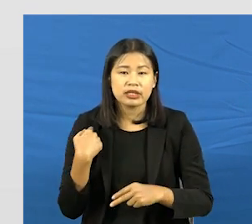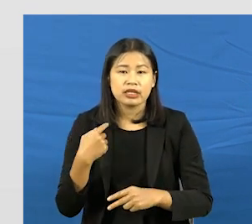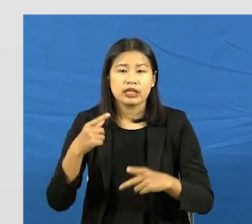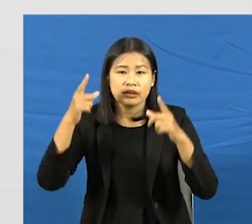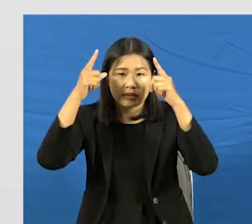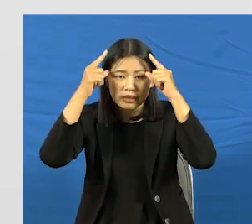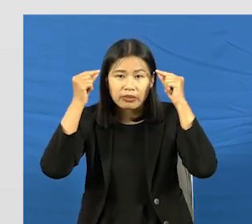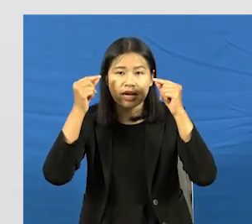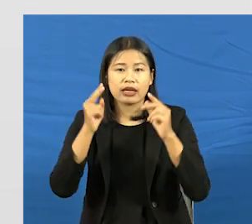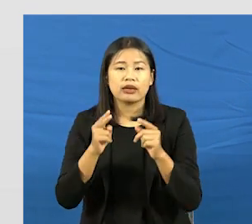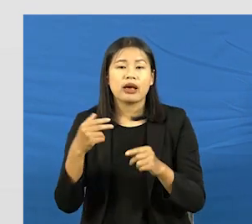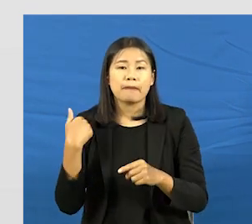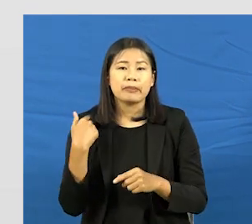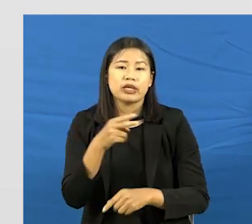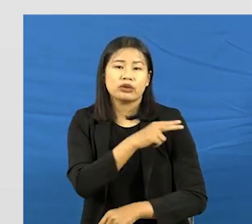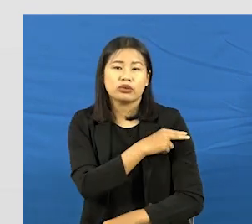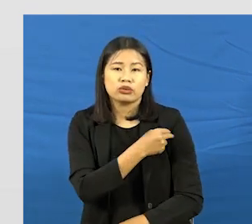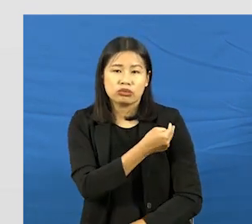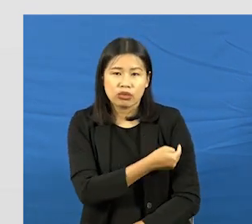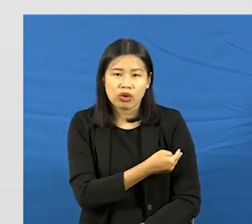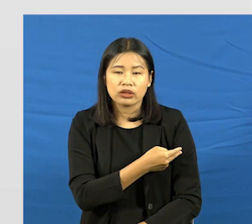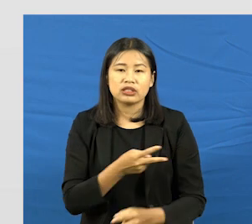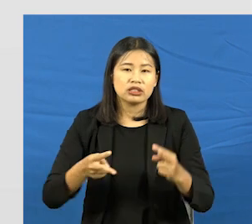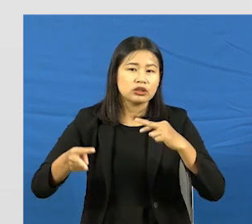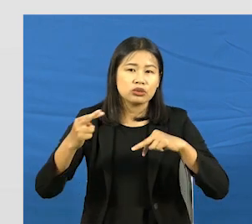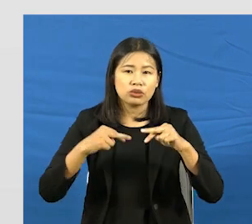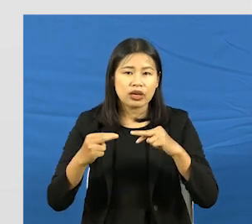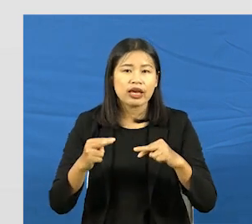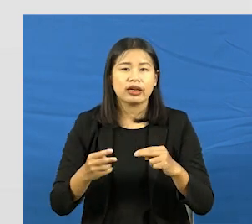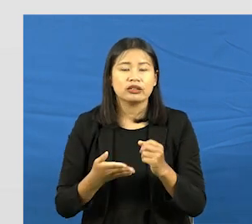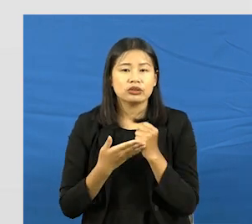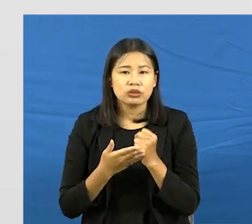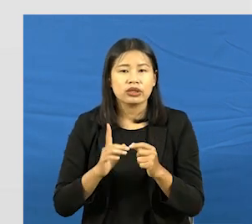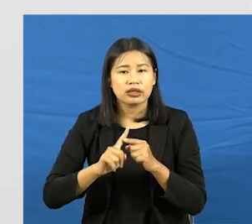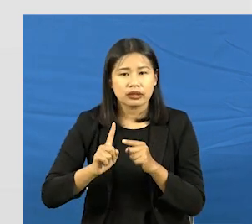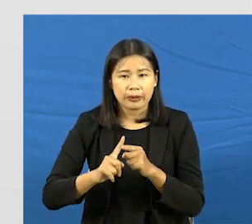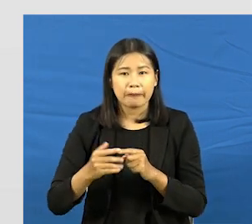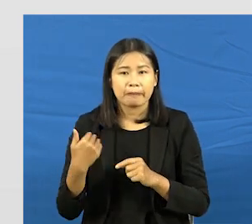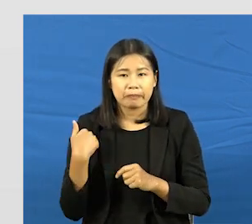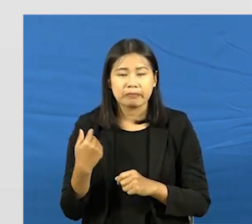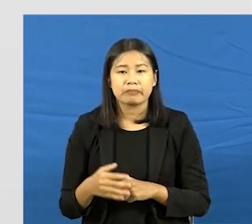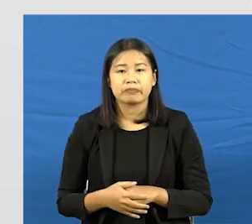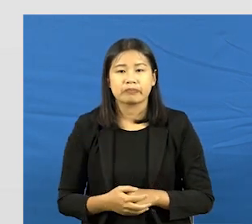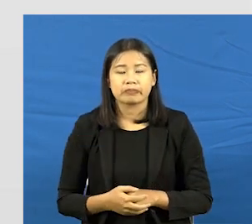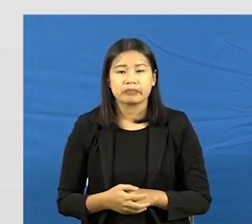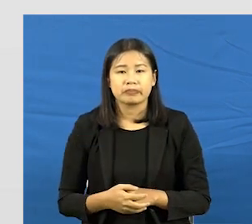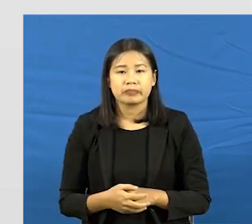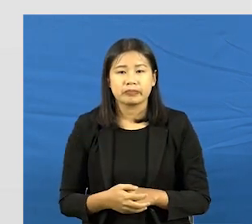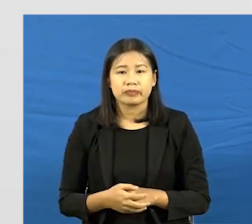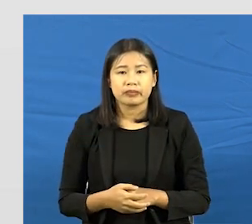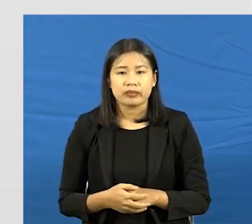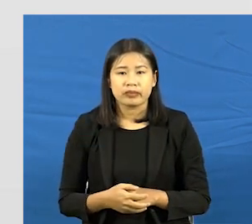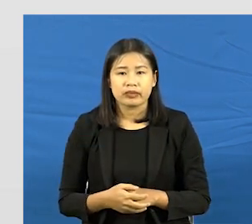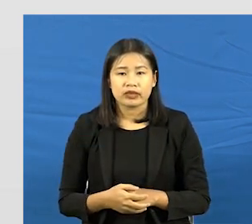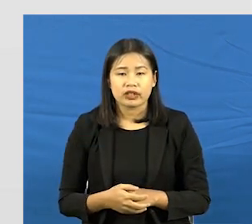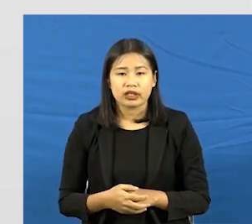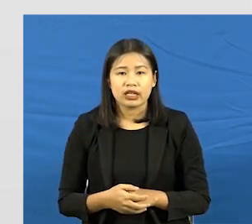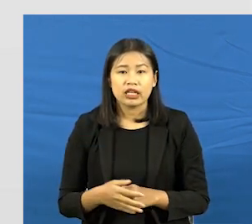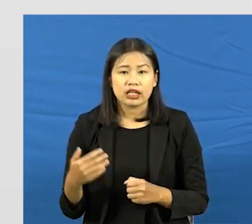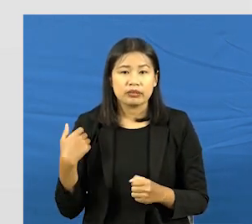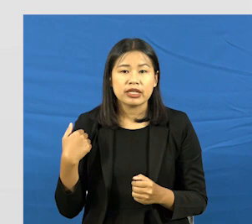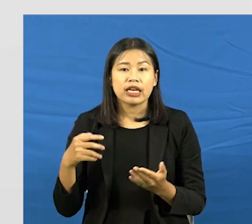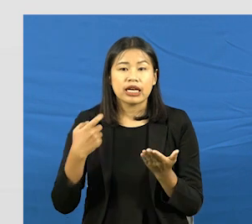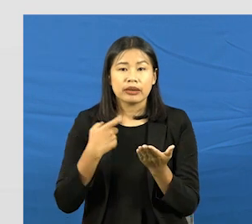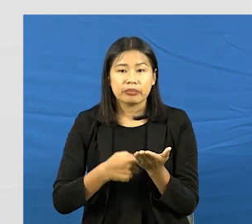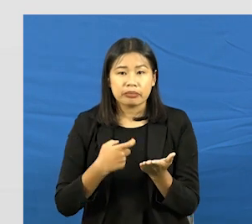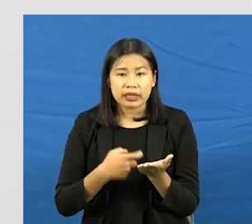ความสะดวกอยู่แล้วนะครับเรื่องของการประกันอุบัติเหตุก็เป็นเรื่องสำคัญนะครับมหาวิทยาลัยได้